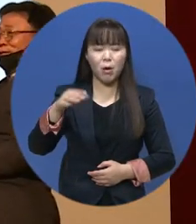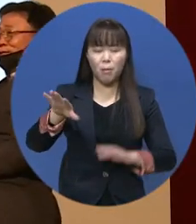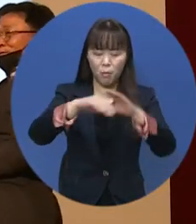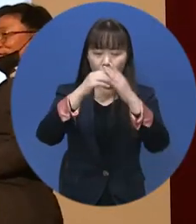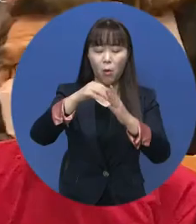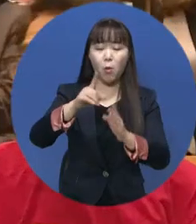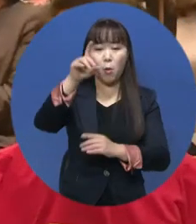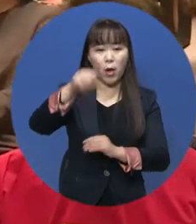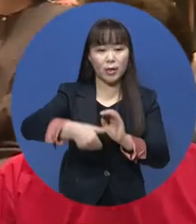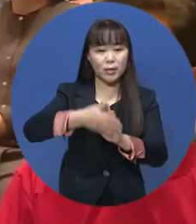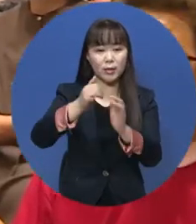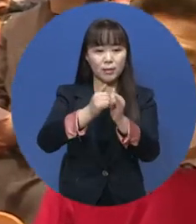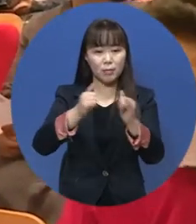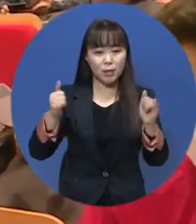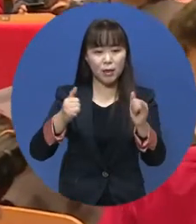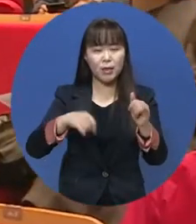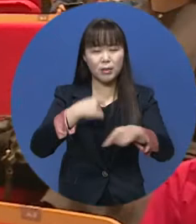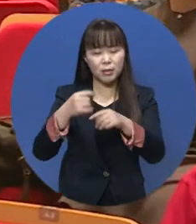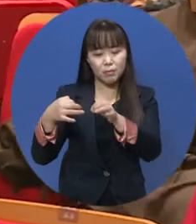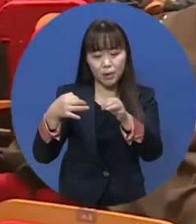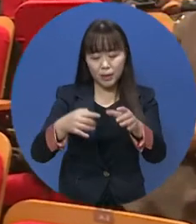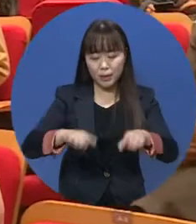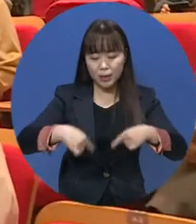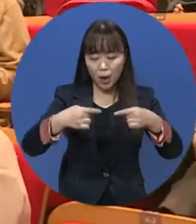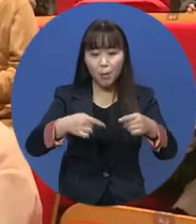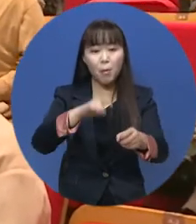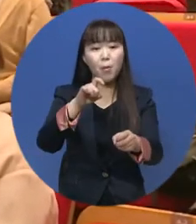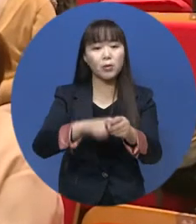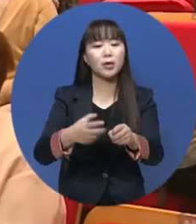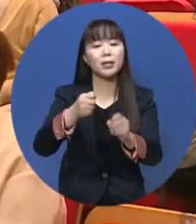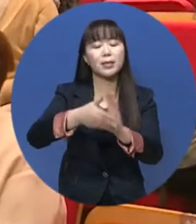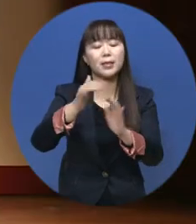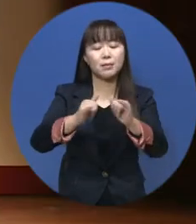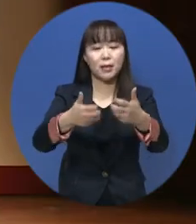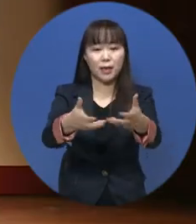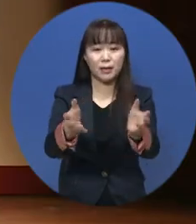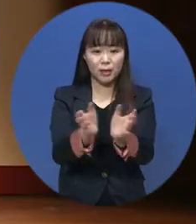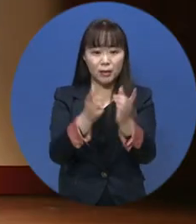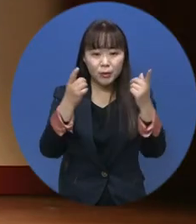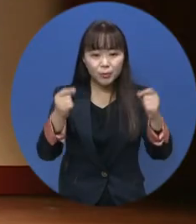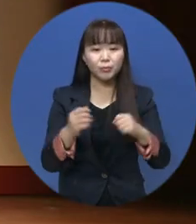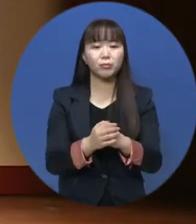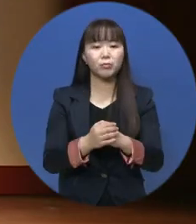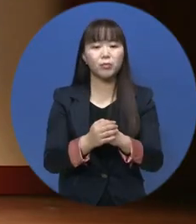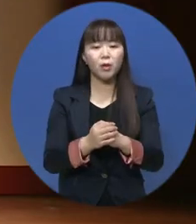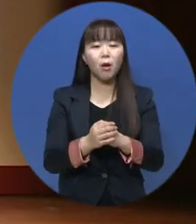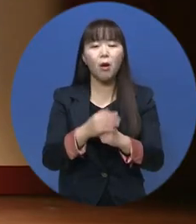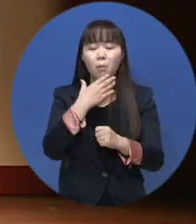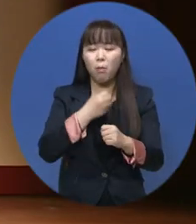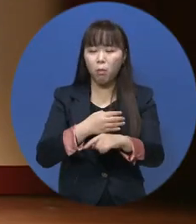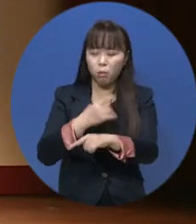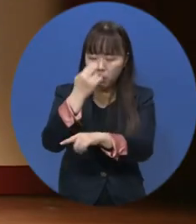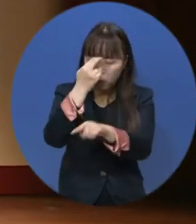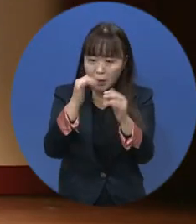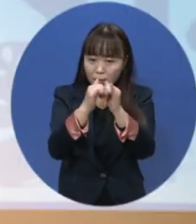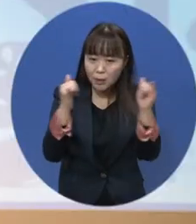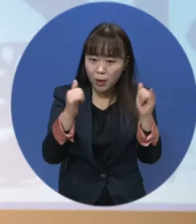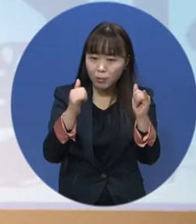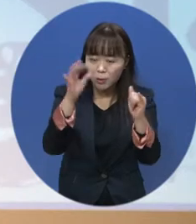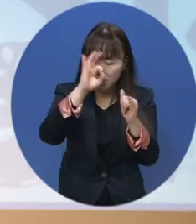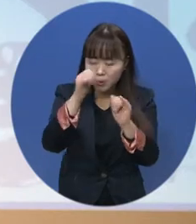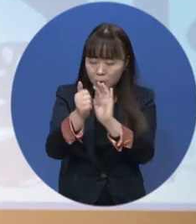시민의 자발적 기부 참여를 목표로 한 시민단체로 고향시의 복지 사각지대 이웃을 찾아